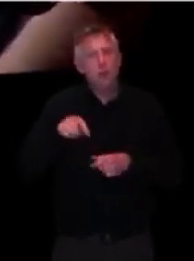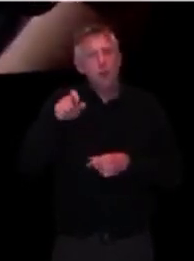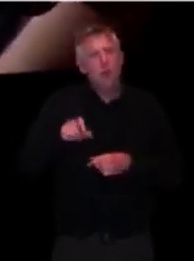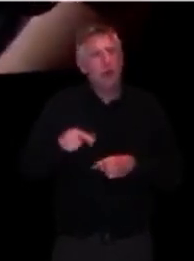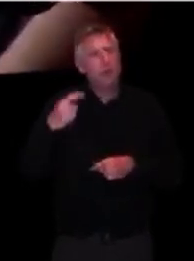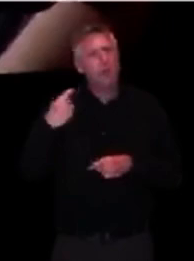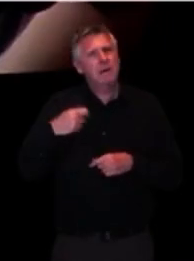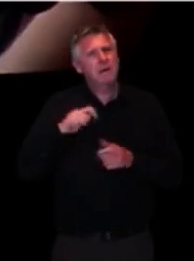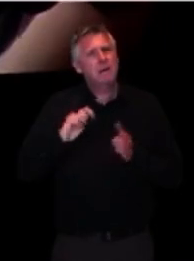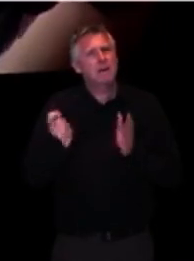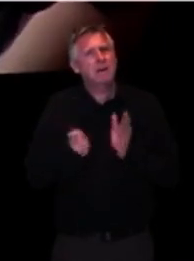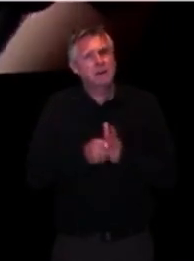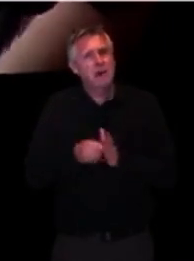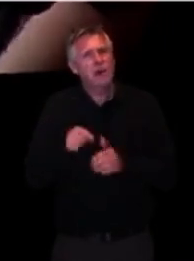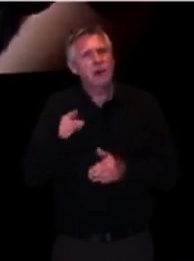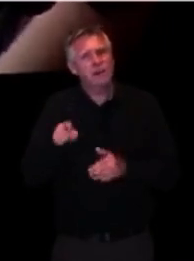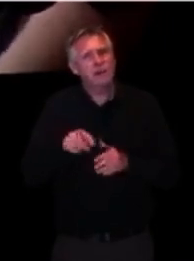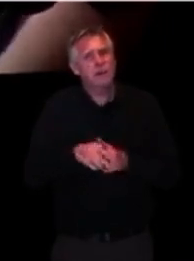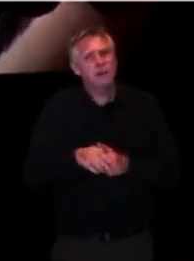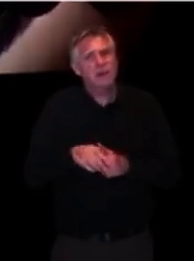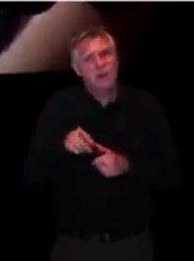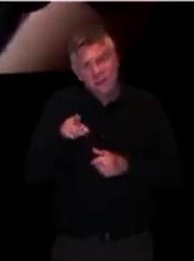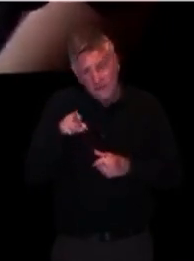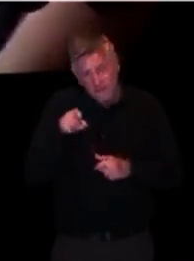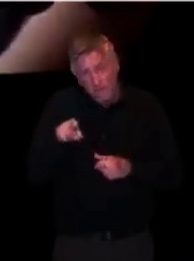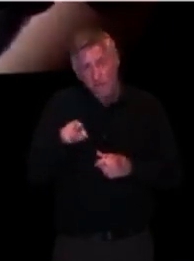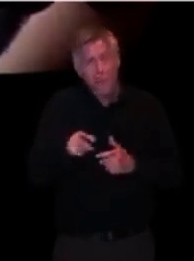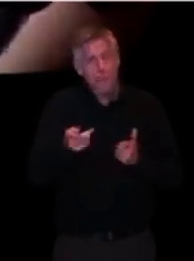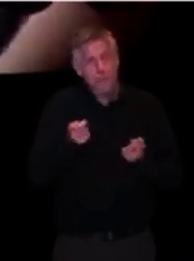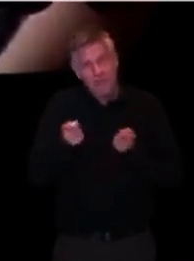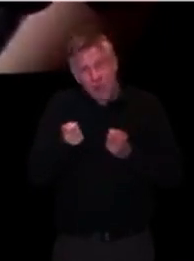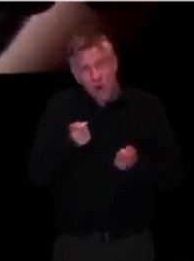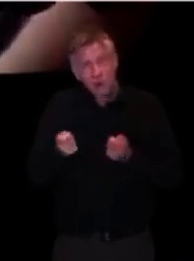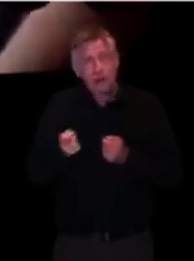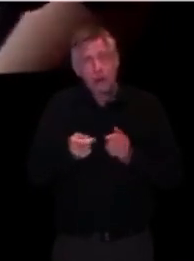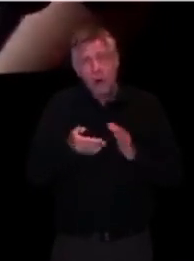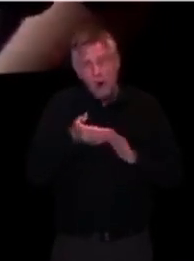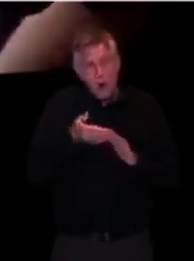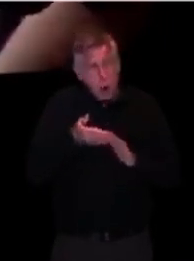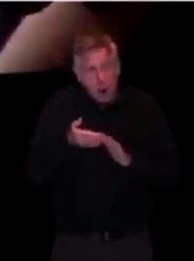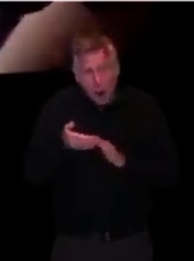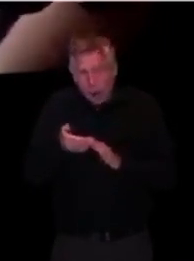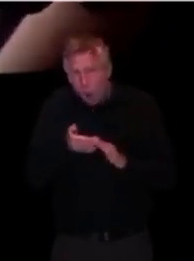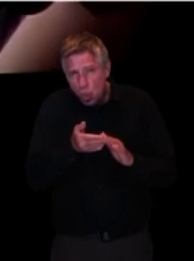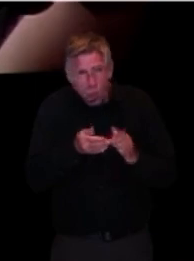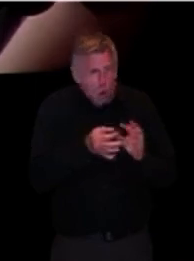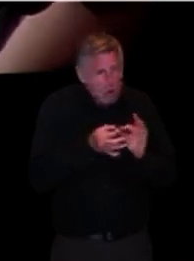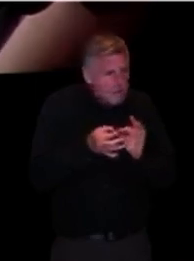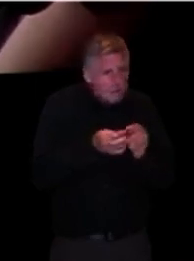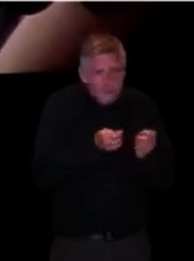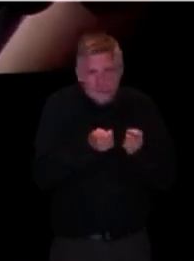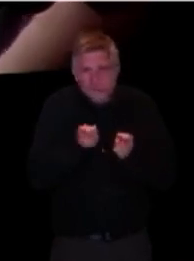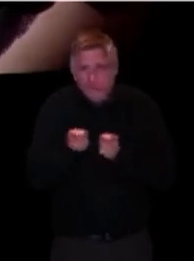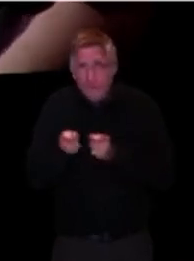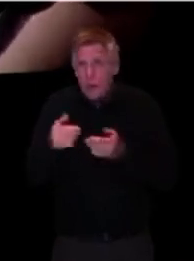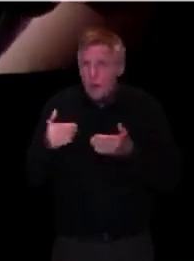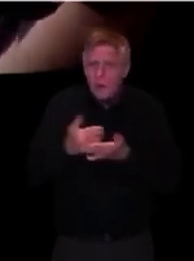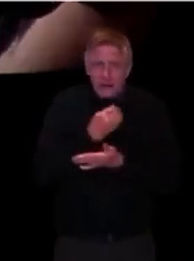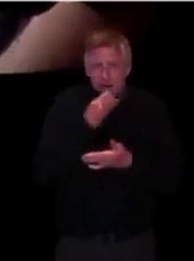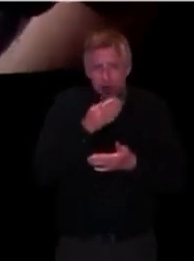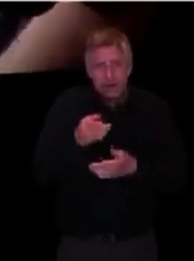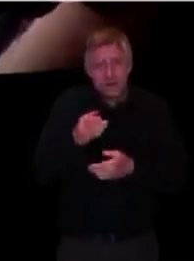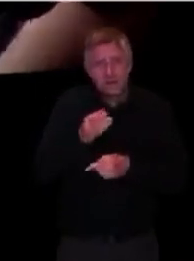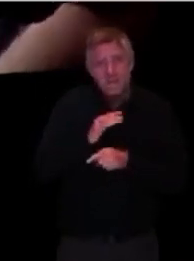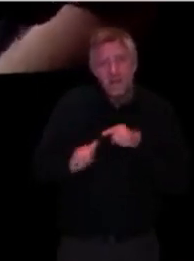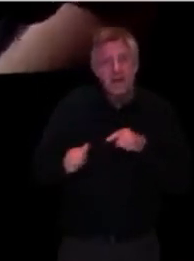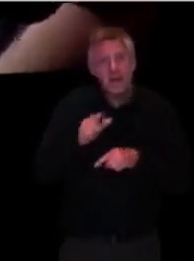séance et que c'est quand même vous qui pilotez et qui coordonnait et qui devait faire le nécessaire pour que les choses se passent bien et quand même